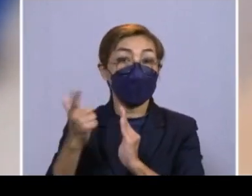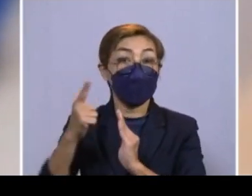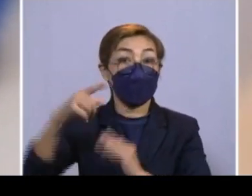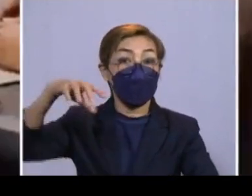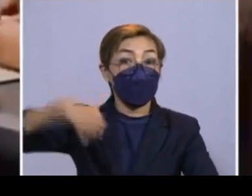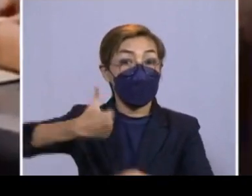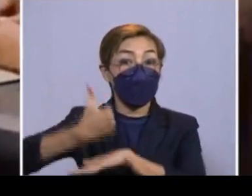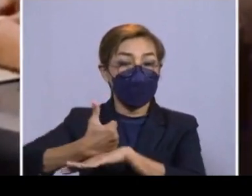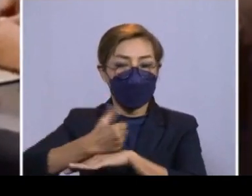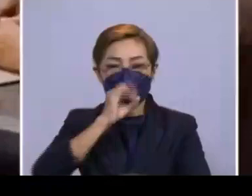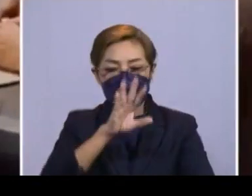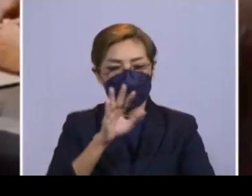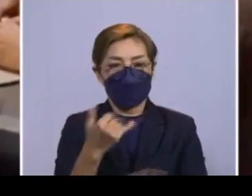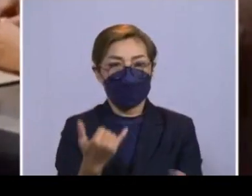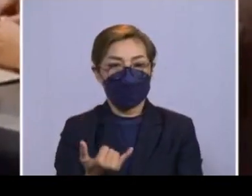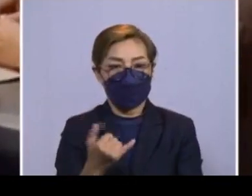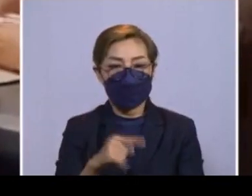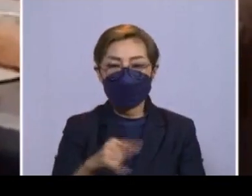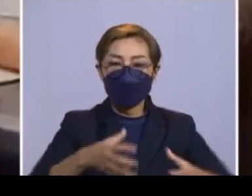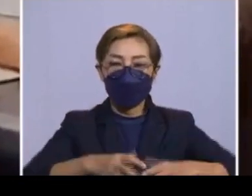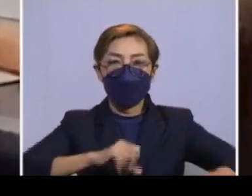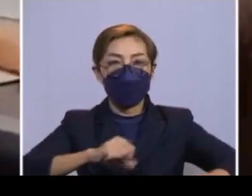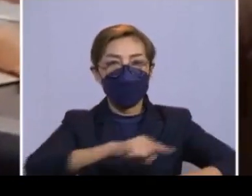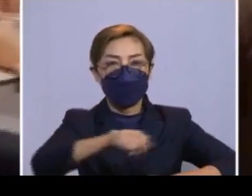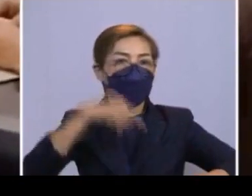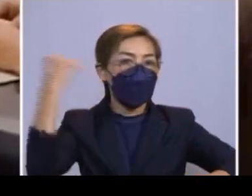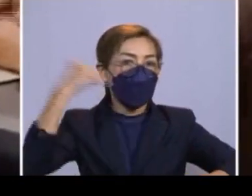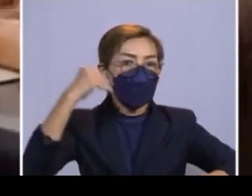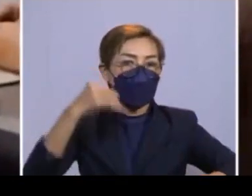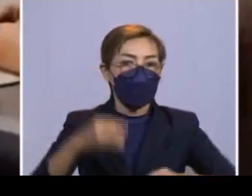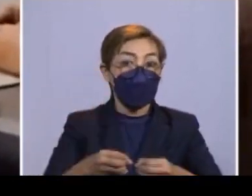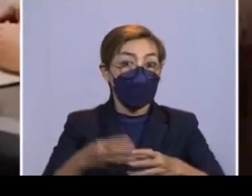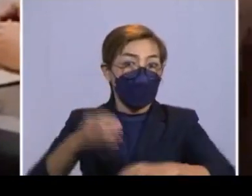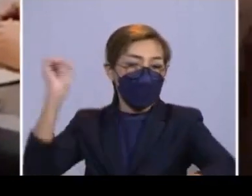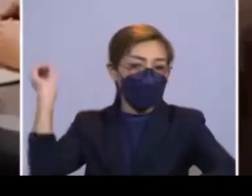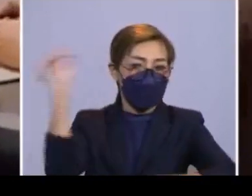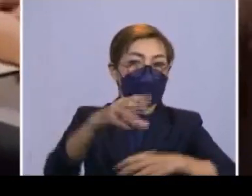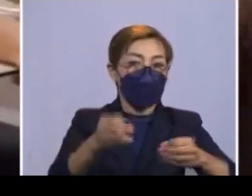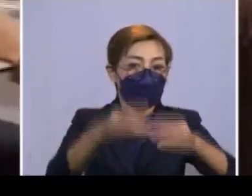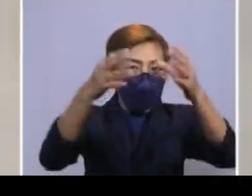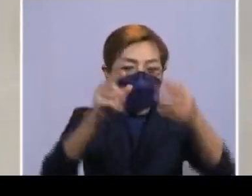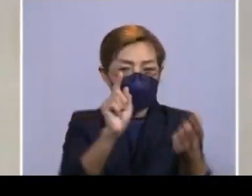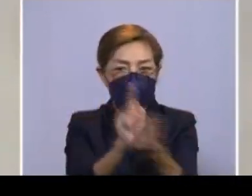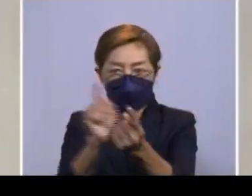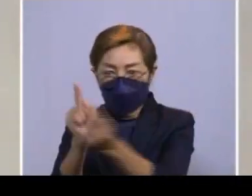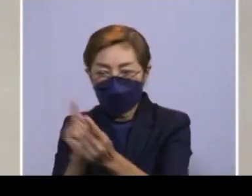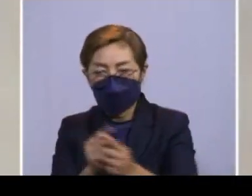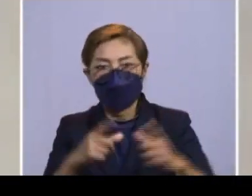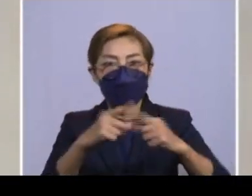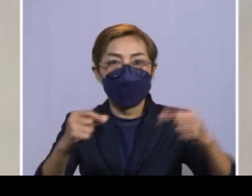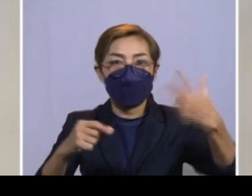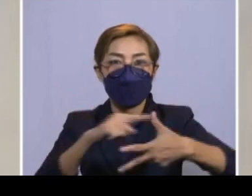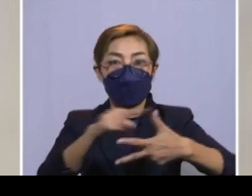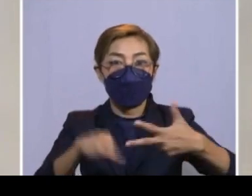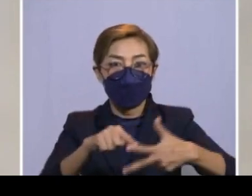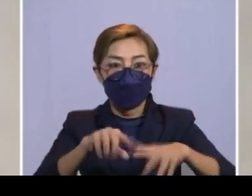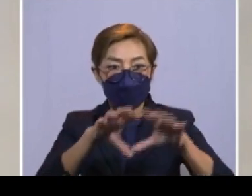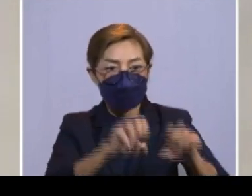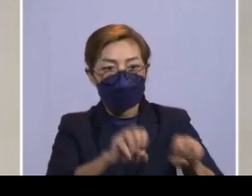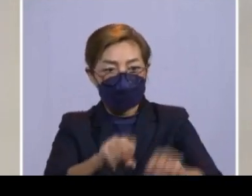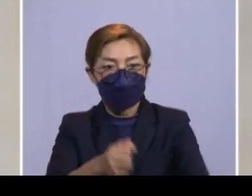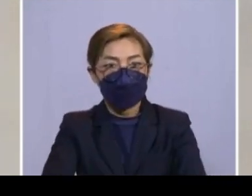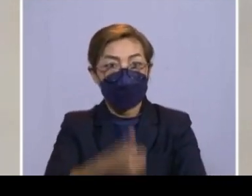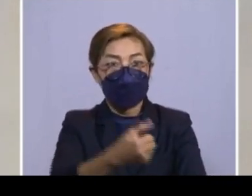ะท่านบอกว่าตอนนี้มีเหตุกลุ่มวัยรุ่นไปปาระเบิดหรือว่าประทัดในช่วงนี้ทั้งหมด3คดีด้วยกันจับได้แล้ว2